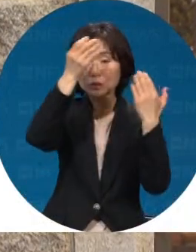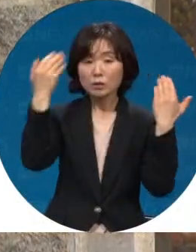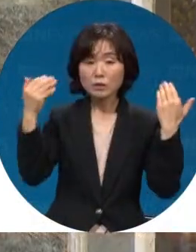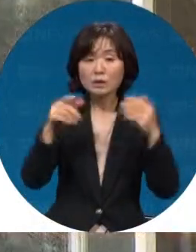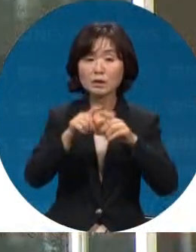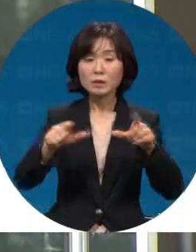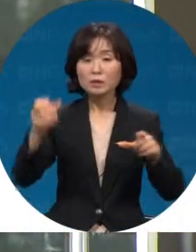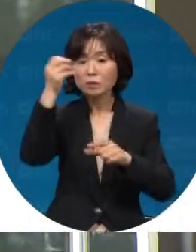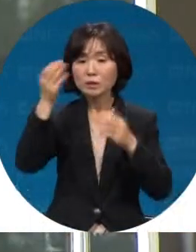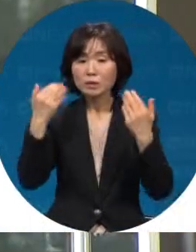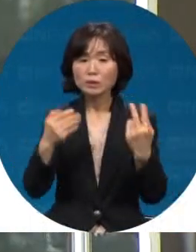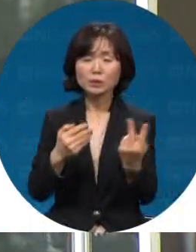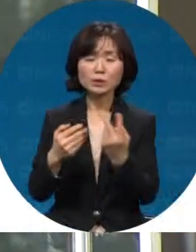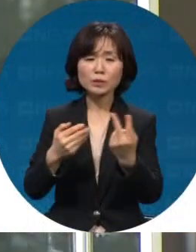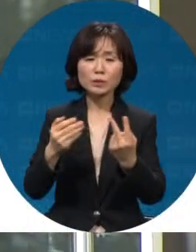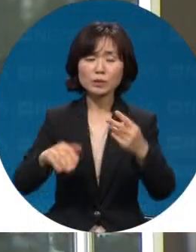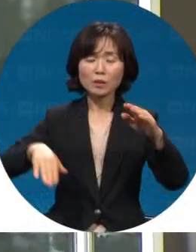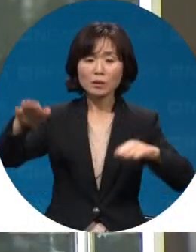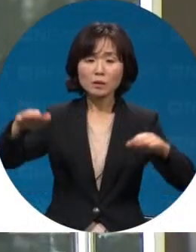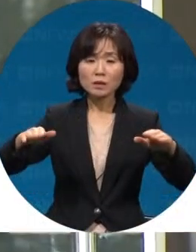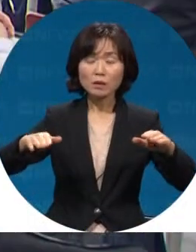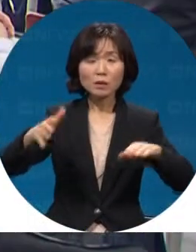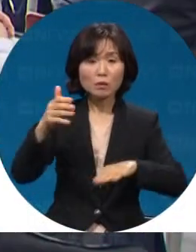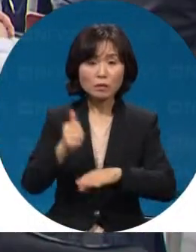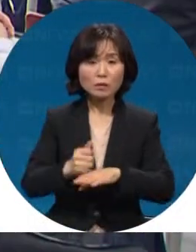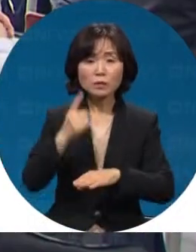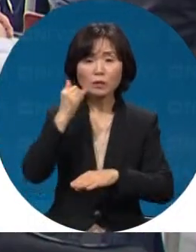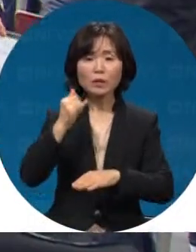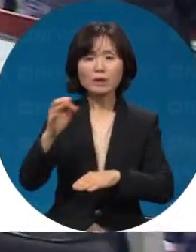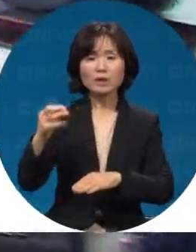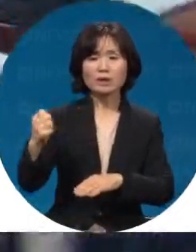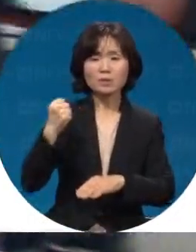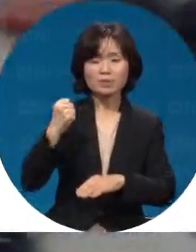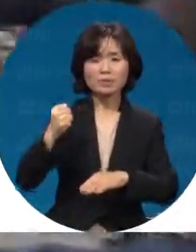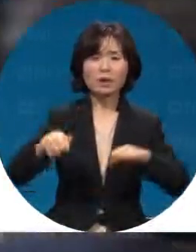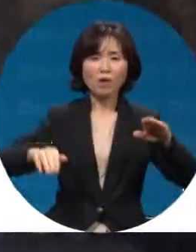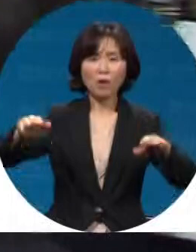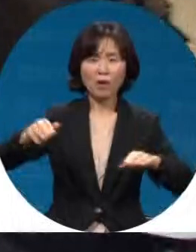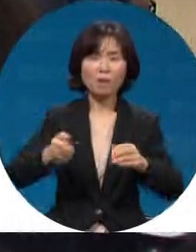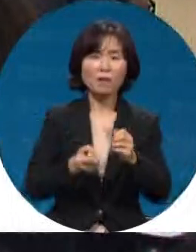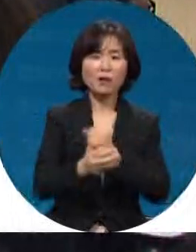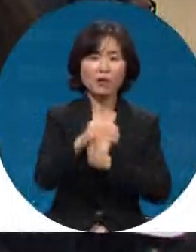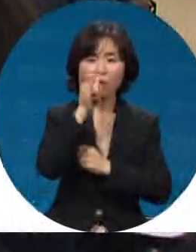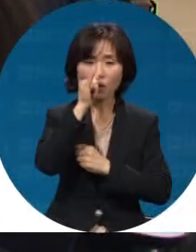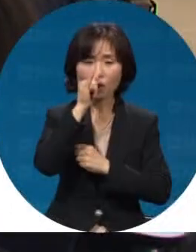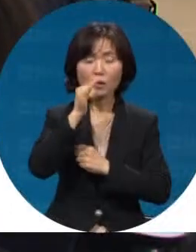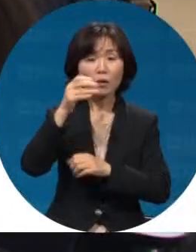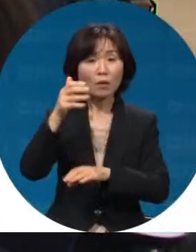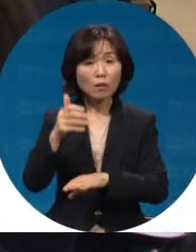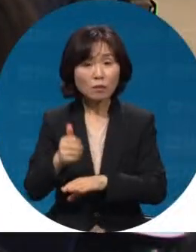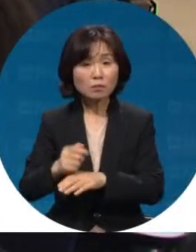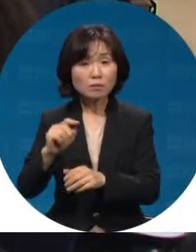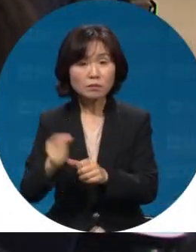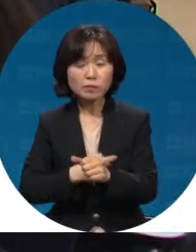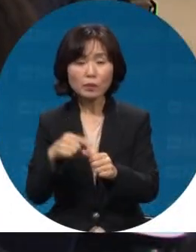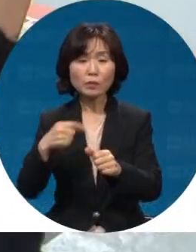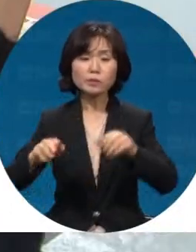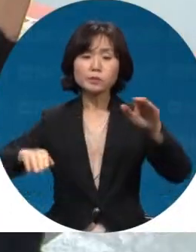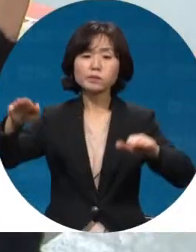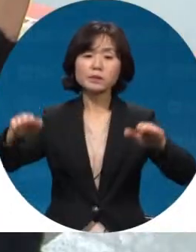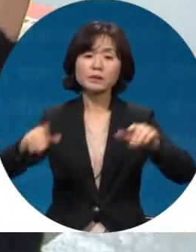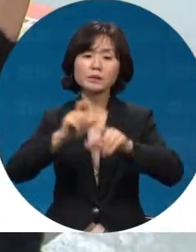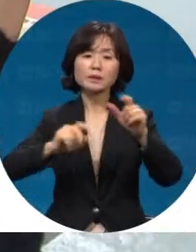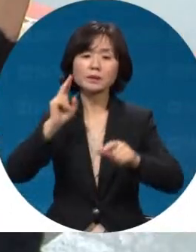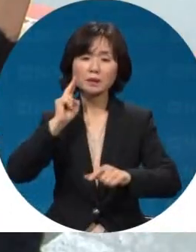사이에 d 격차가 곳 이제 부모의 경제를 격차로 매달 것이고 어 이것은 곧 이 교육 불평등을 더욱 좀 심화시키는